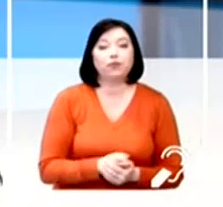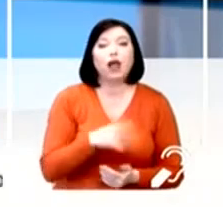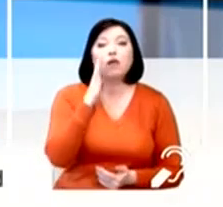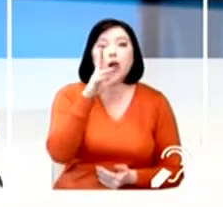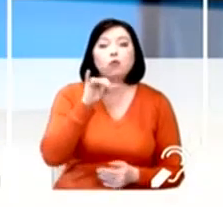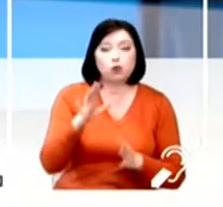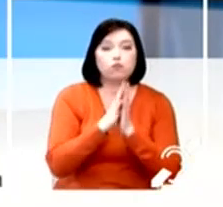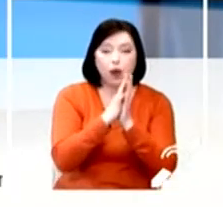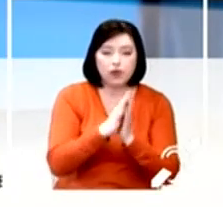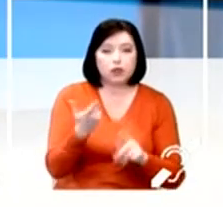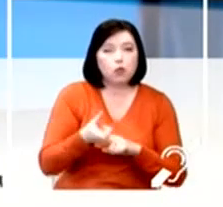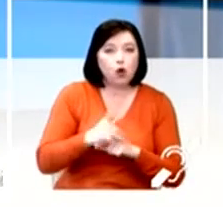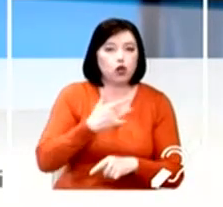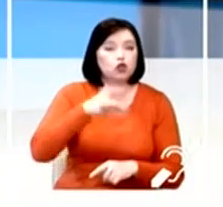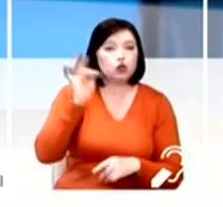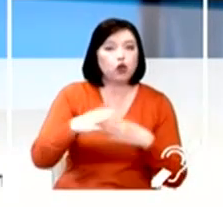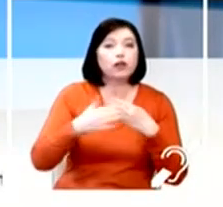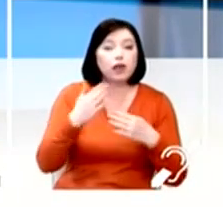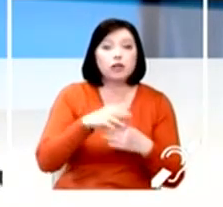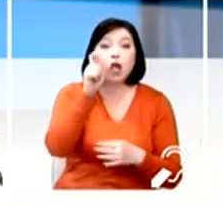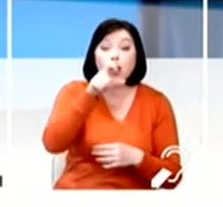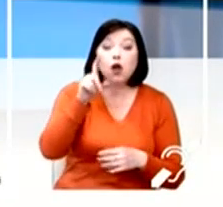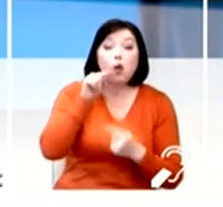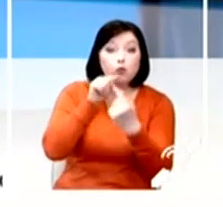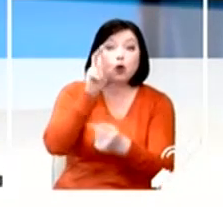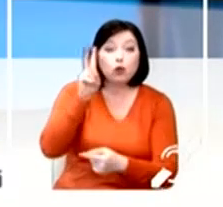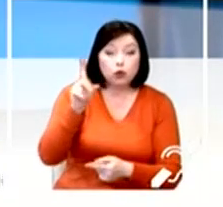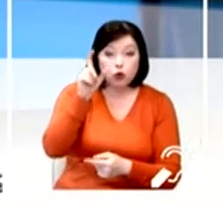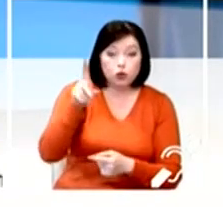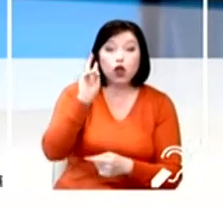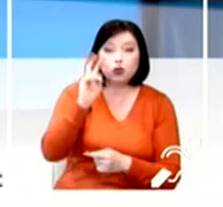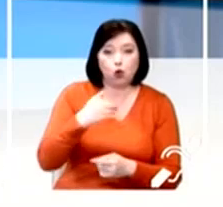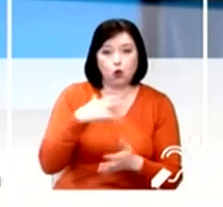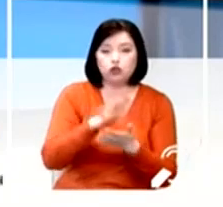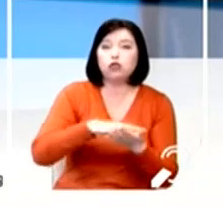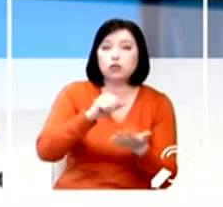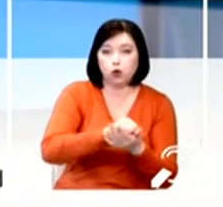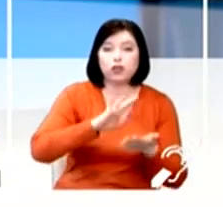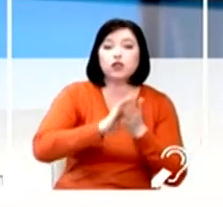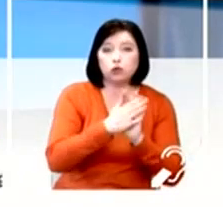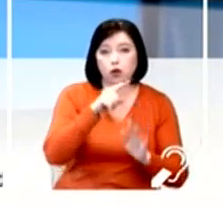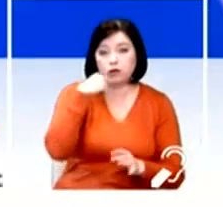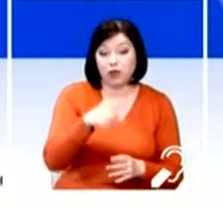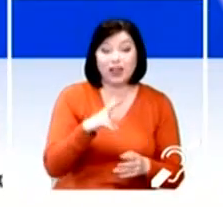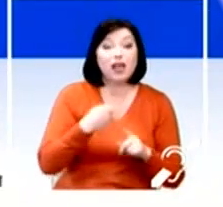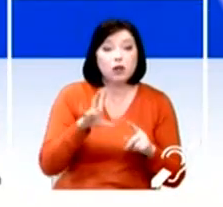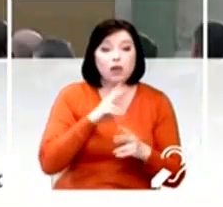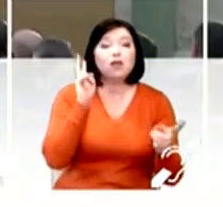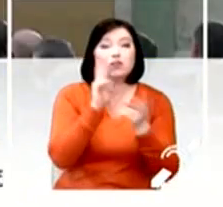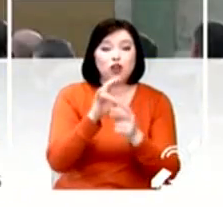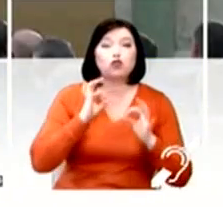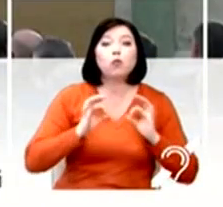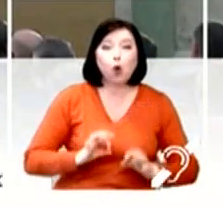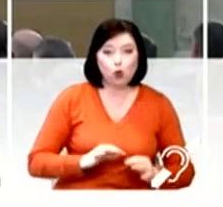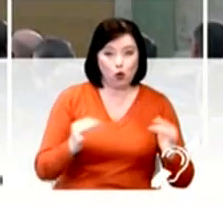Vladimir Putin a cerut măsuri mai aspre împotriva celor care încearcă să destabilizeze Rusia. La întâlnirea cu procurorii ruși, liderul de